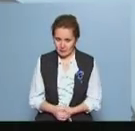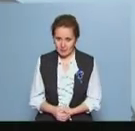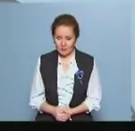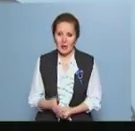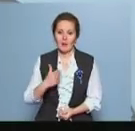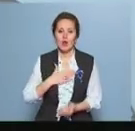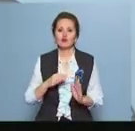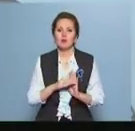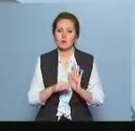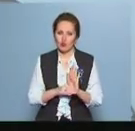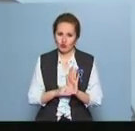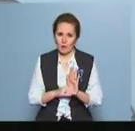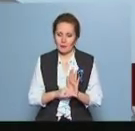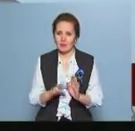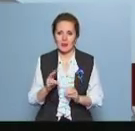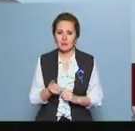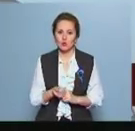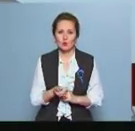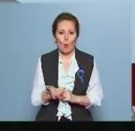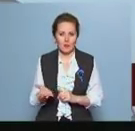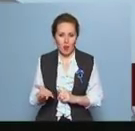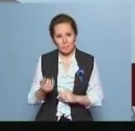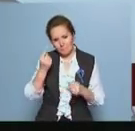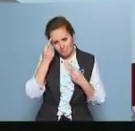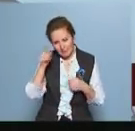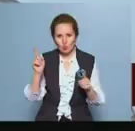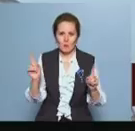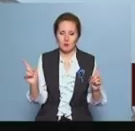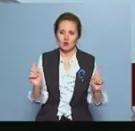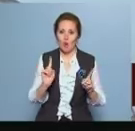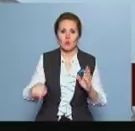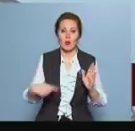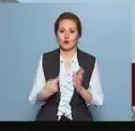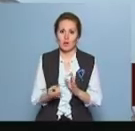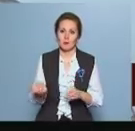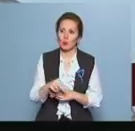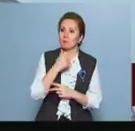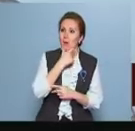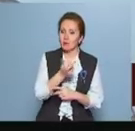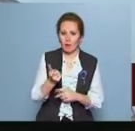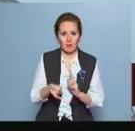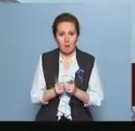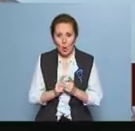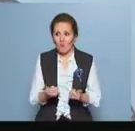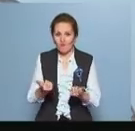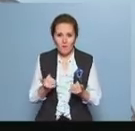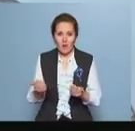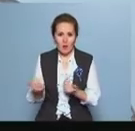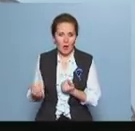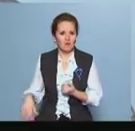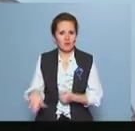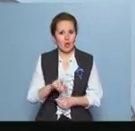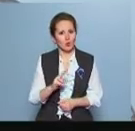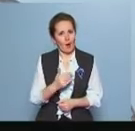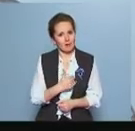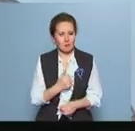Наша задача не столько придумать что-то, на что горожане придут посмотреть, а наоборот, вовлекать всех, кто хотел бы сделать